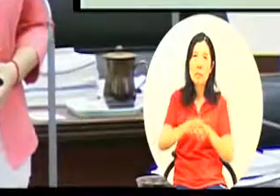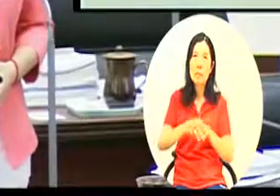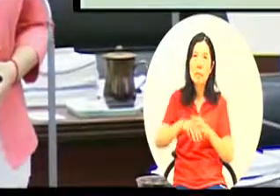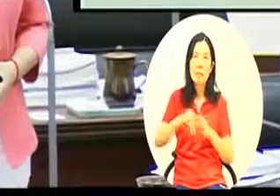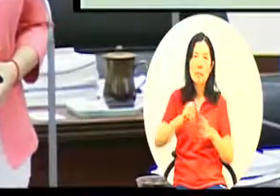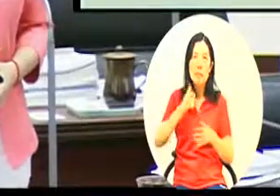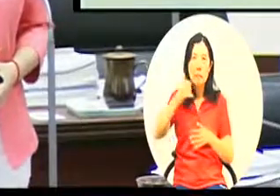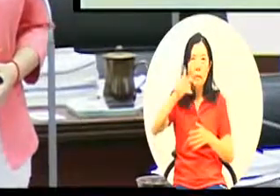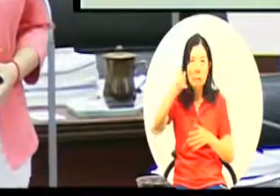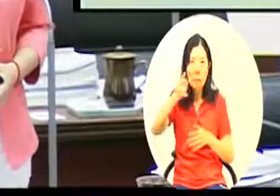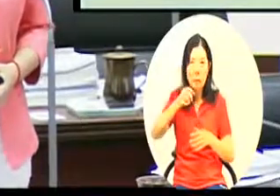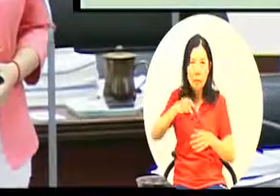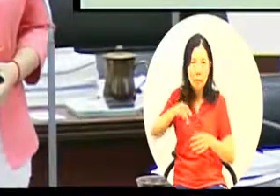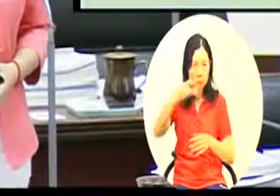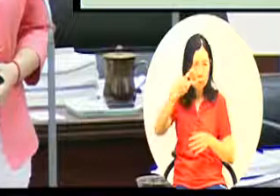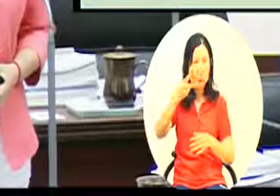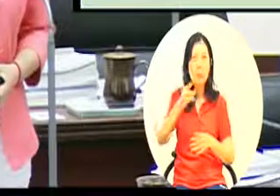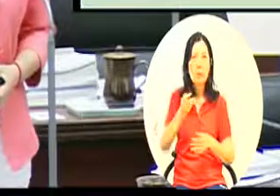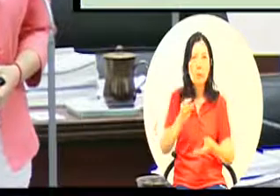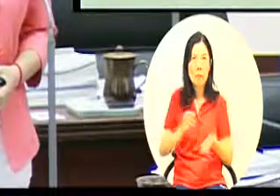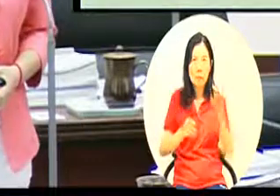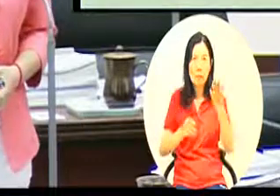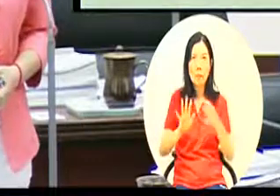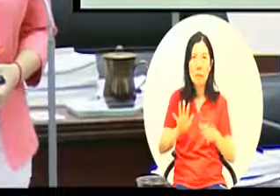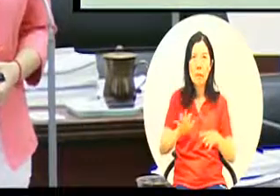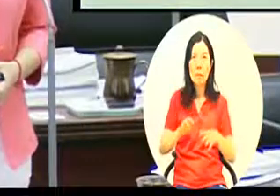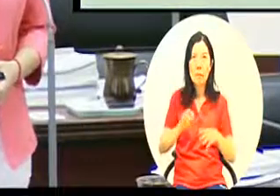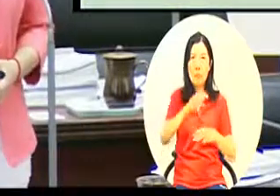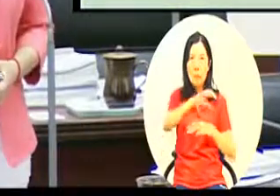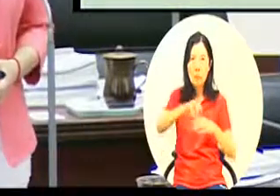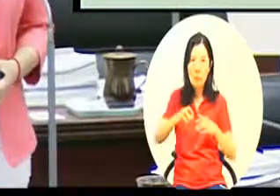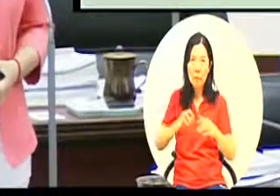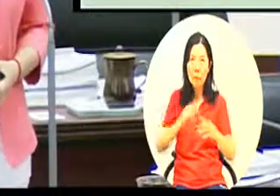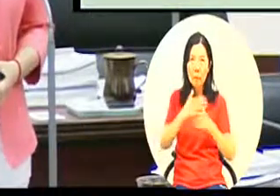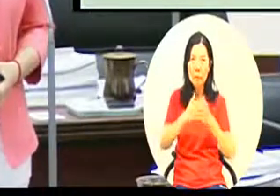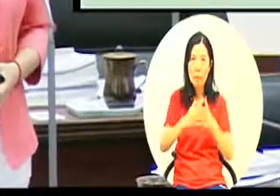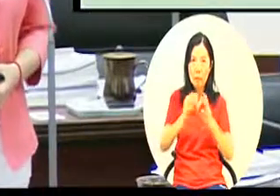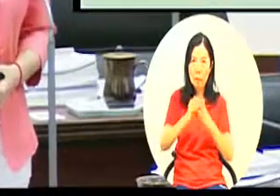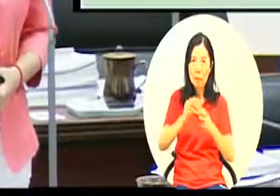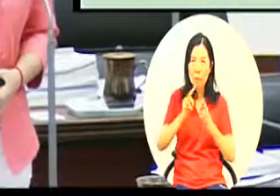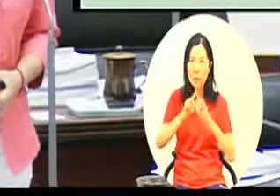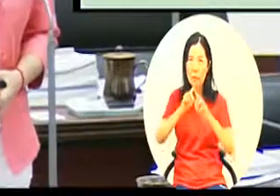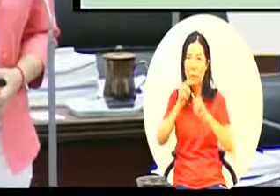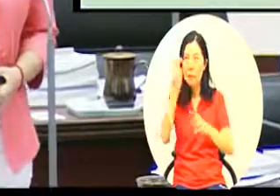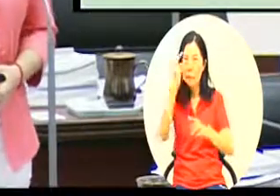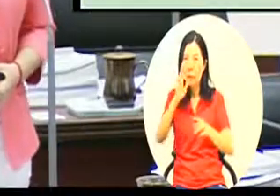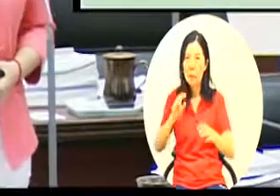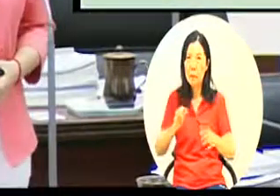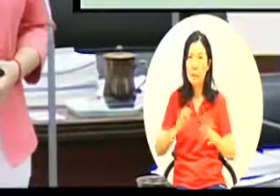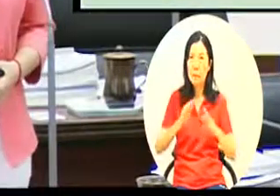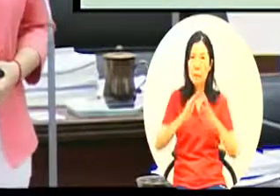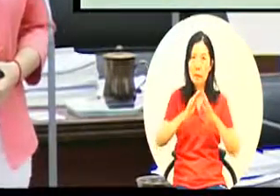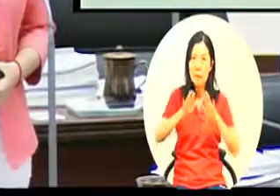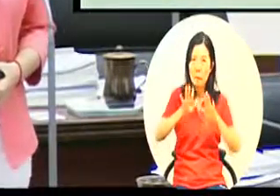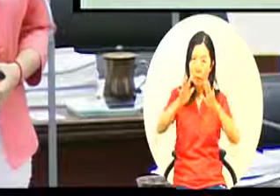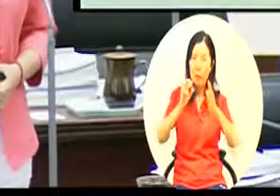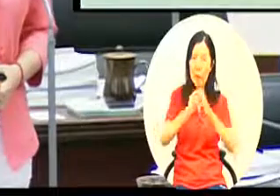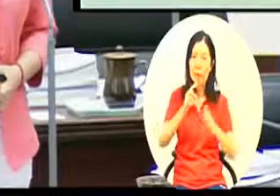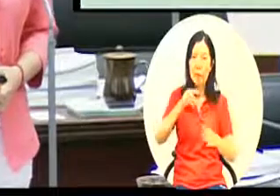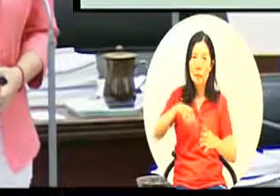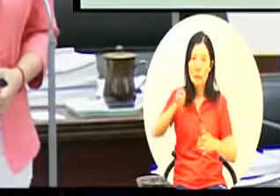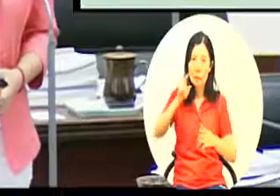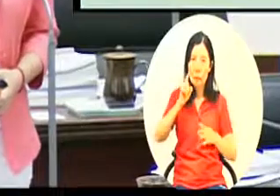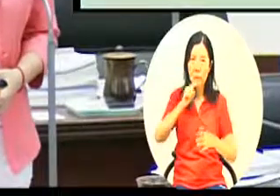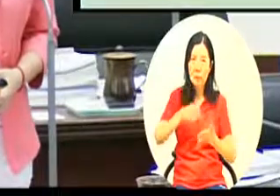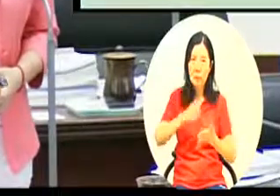话，那我们之前都是环保局去稽查，然后都发局去过一次，那他们现在的罚款